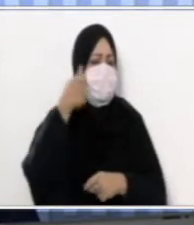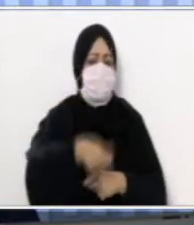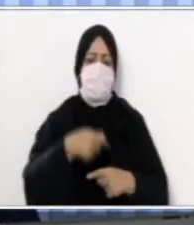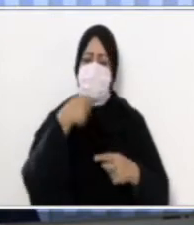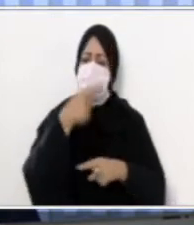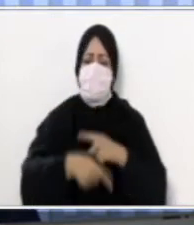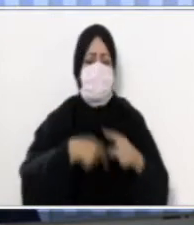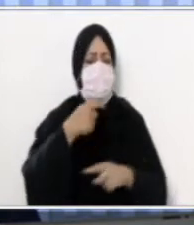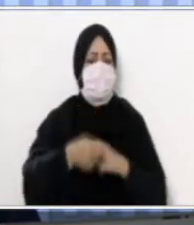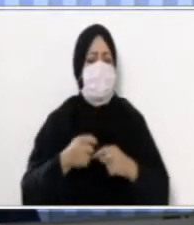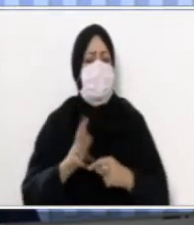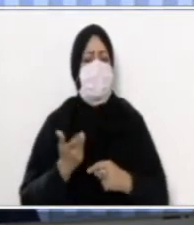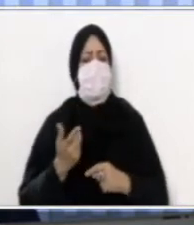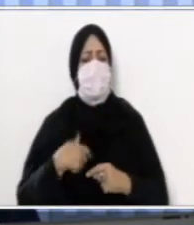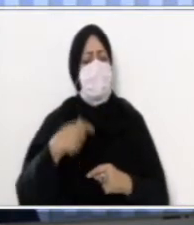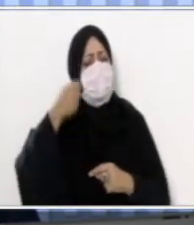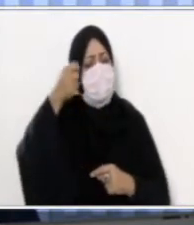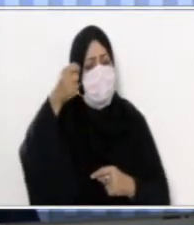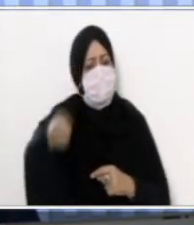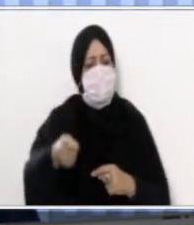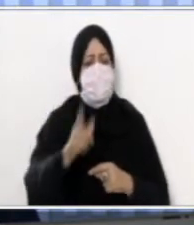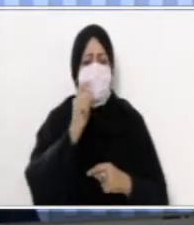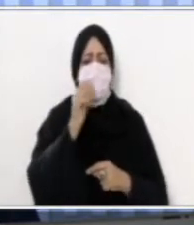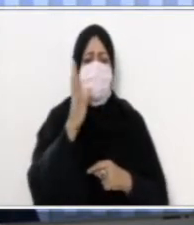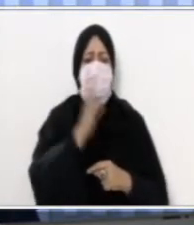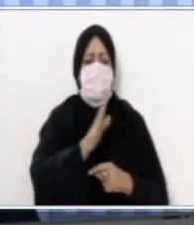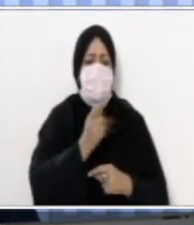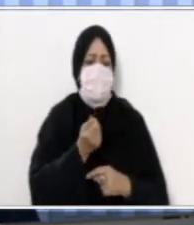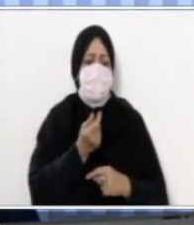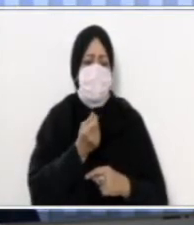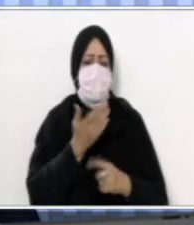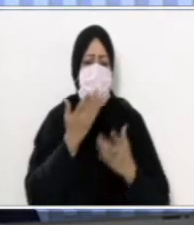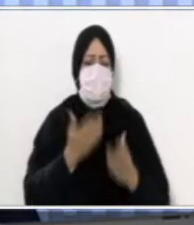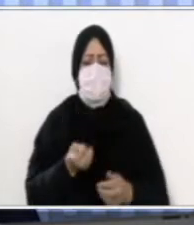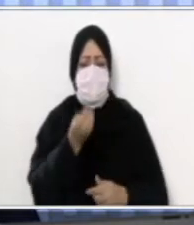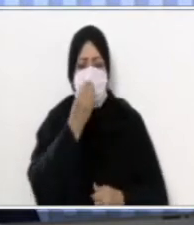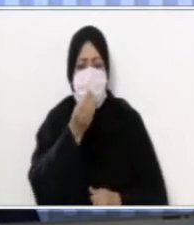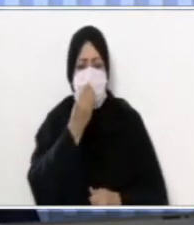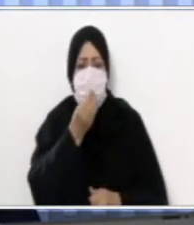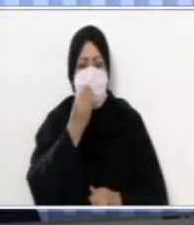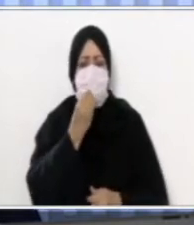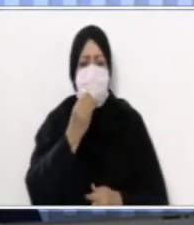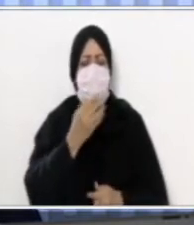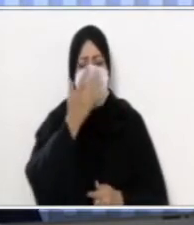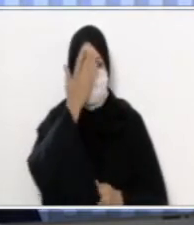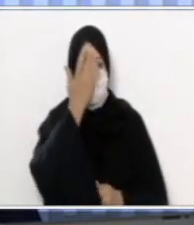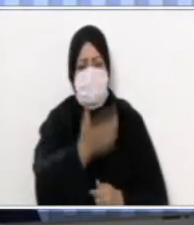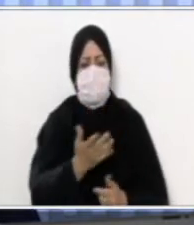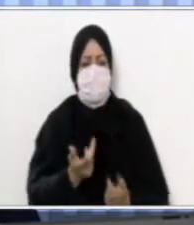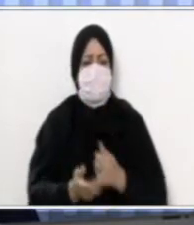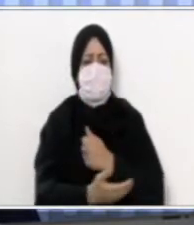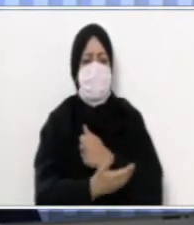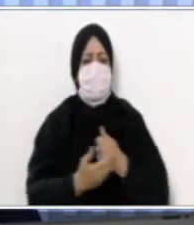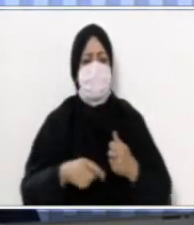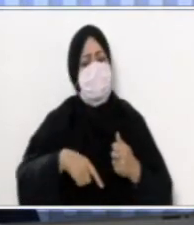طعاما، الطعام هذا صدقة صحيح لكنه سينقضي، يأكل الطعام ويقف أجر